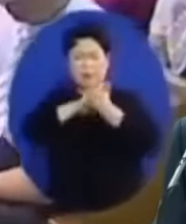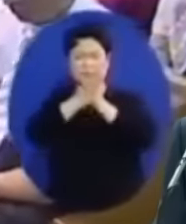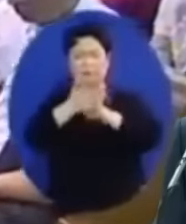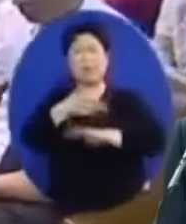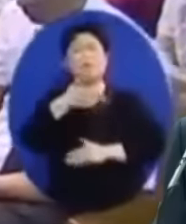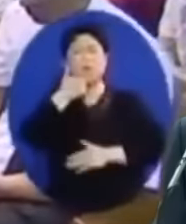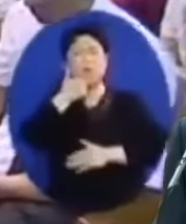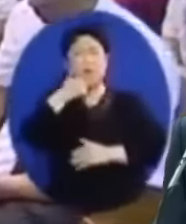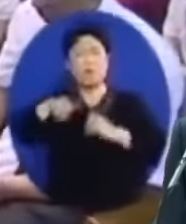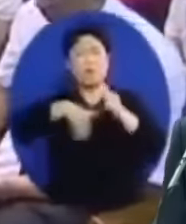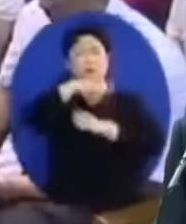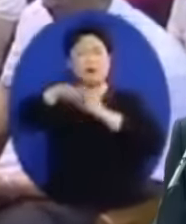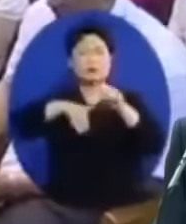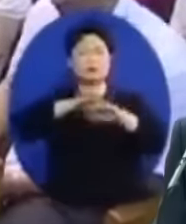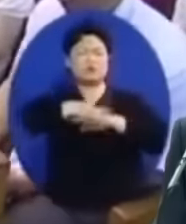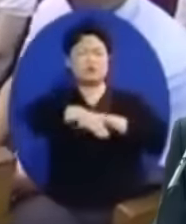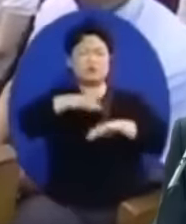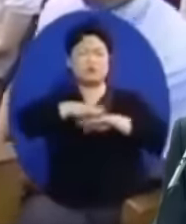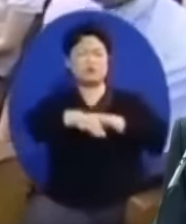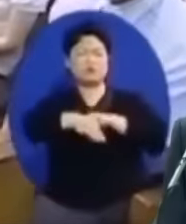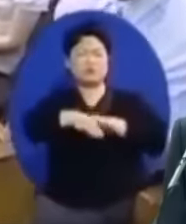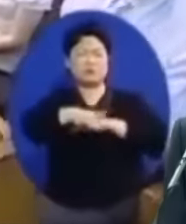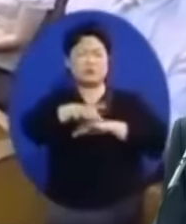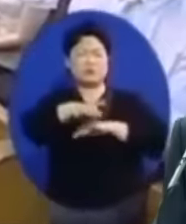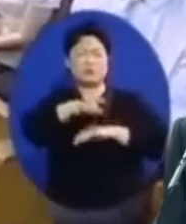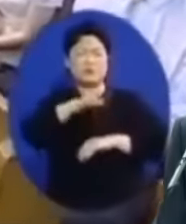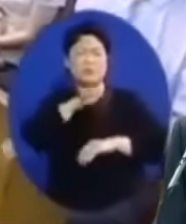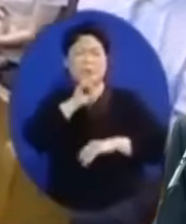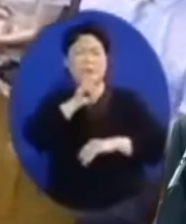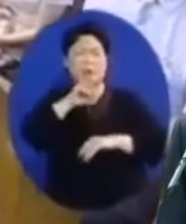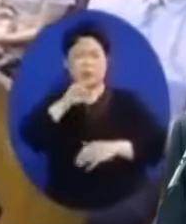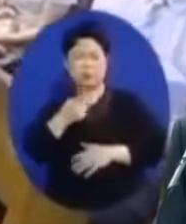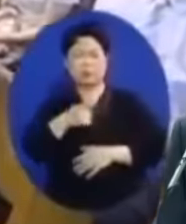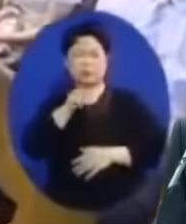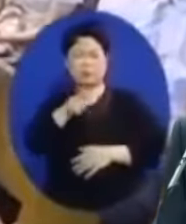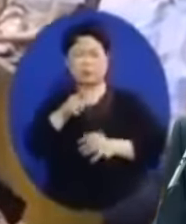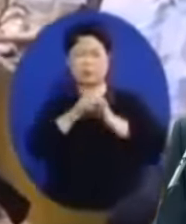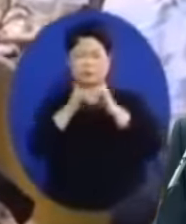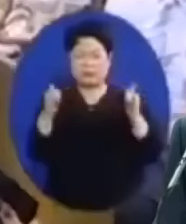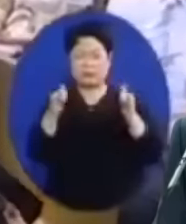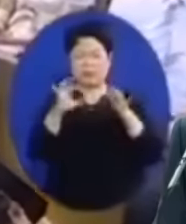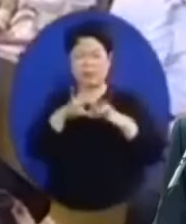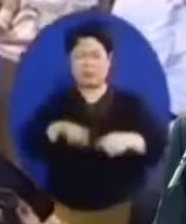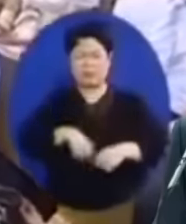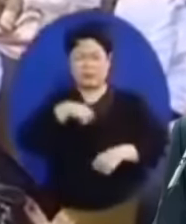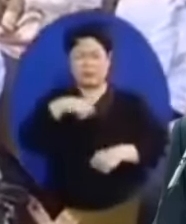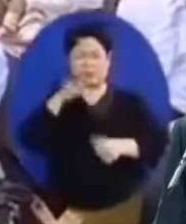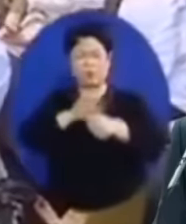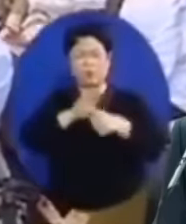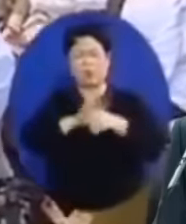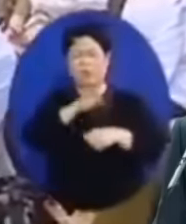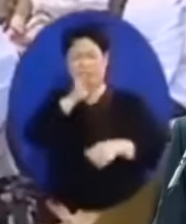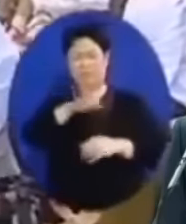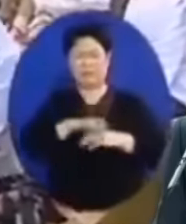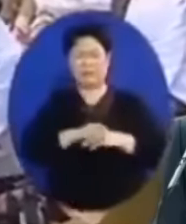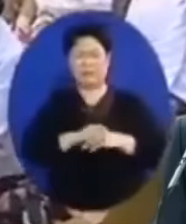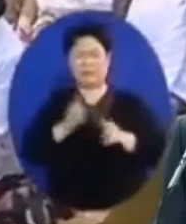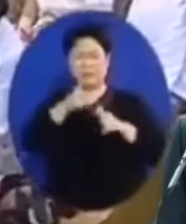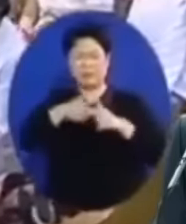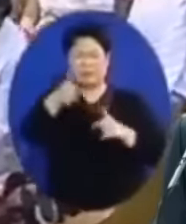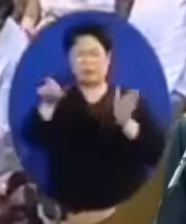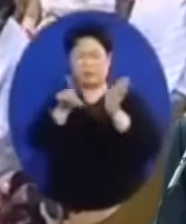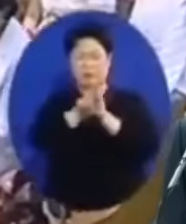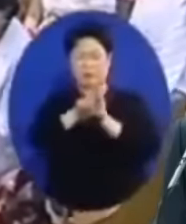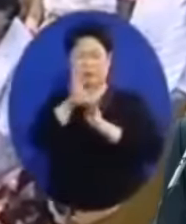않은데 환경적인 주의를 아무리 새롭게 만들어도 그것이 인간에게 진실한 도움이 되지 못합니다. 예수